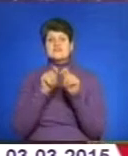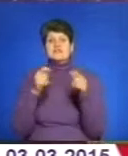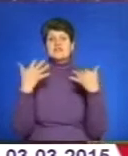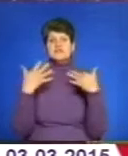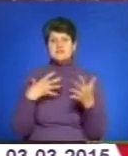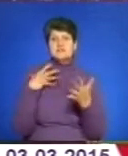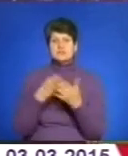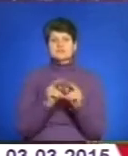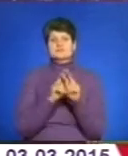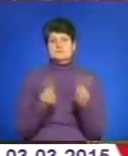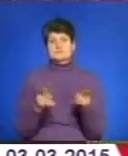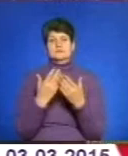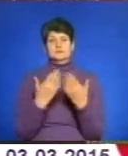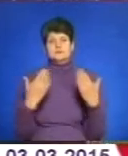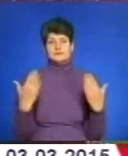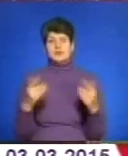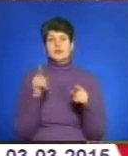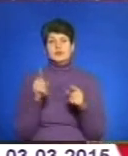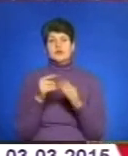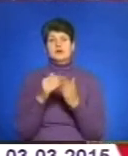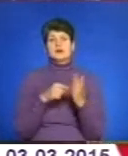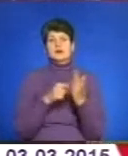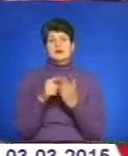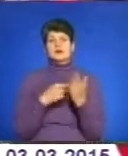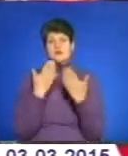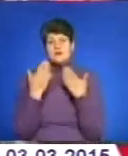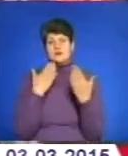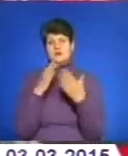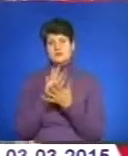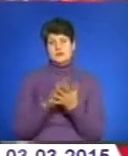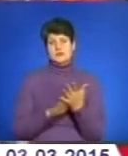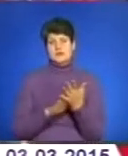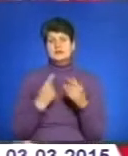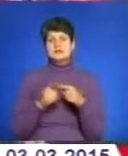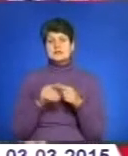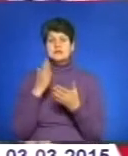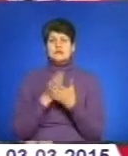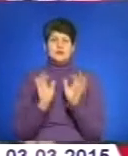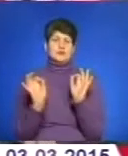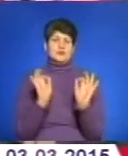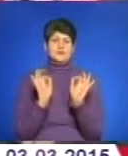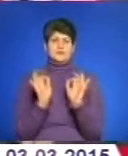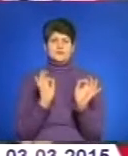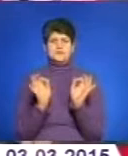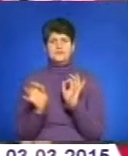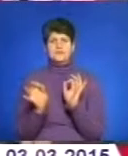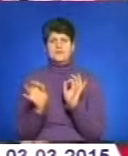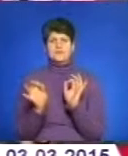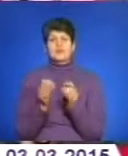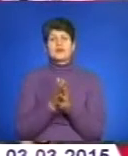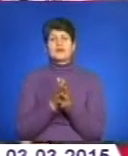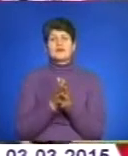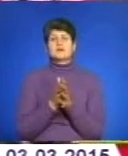свою аналогічну виставку. Отож, діалог триває. Це є нормальний простір